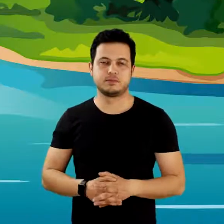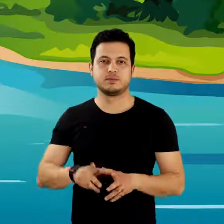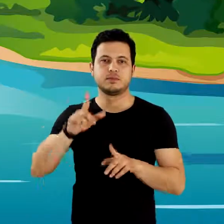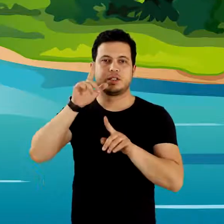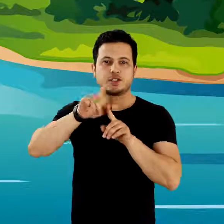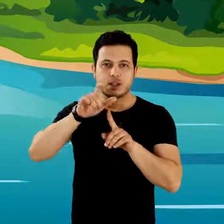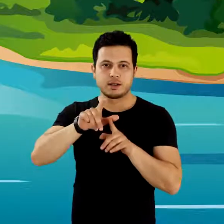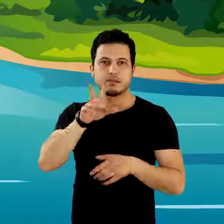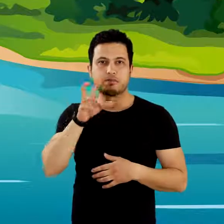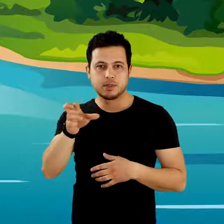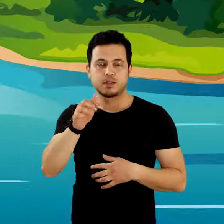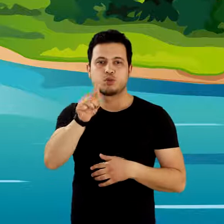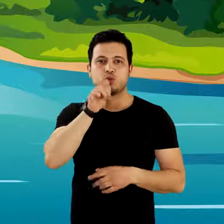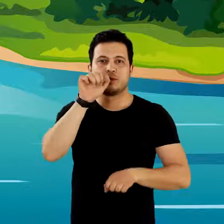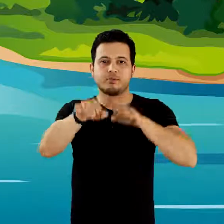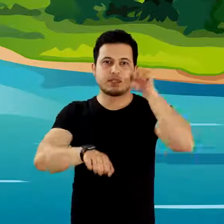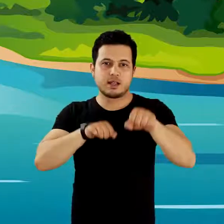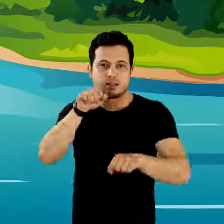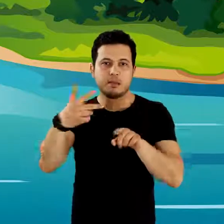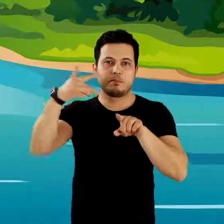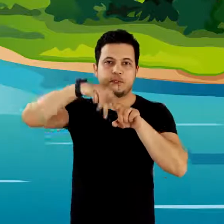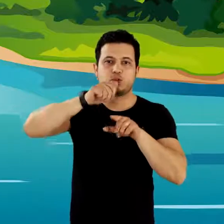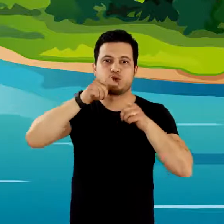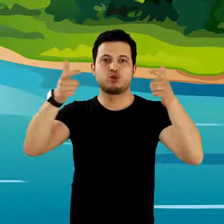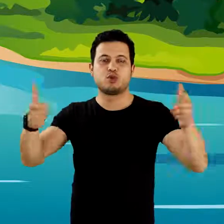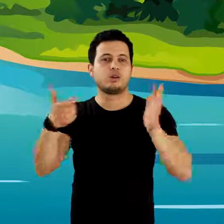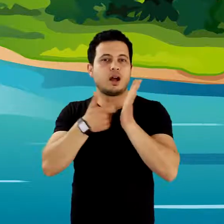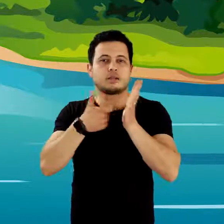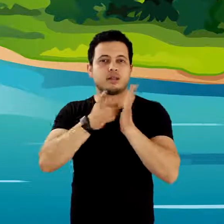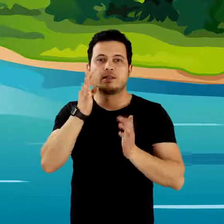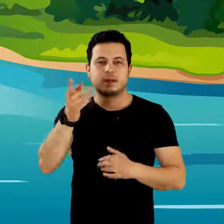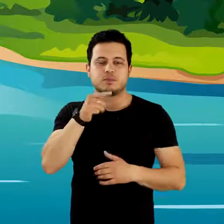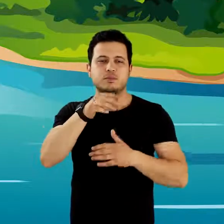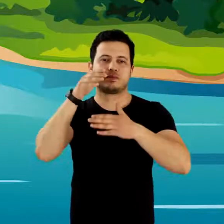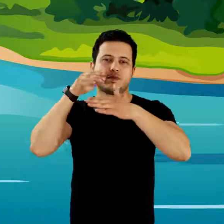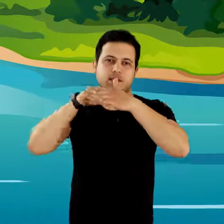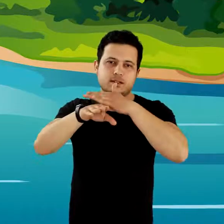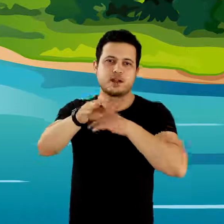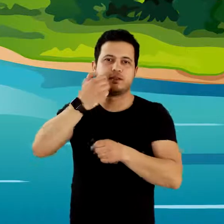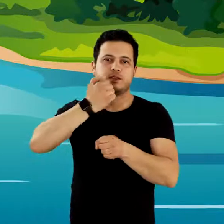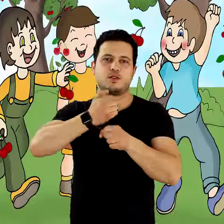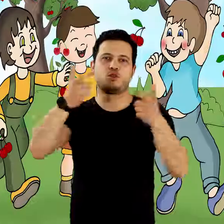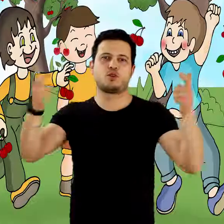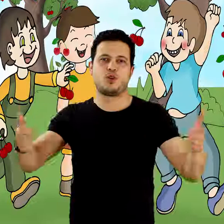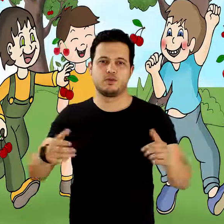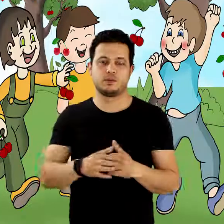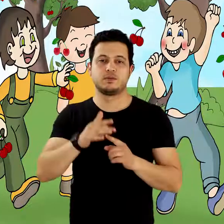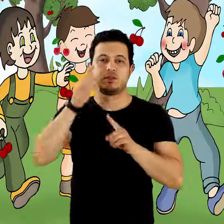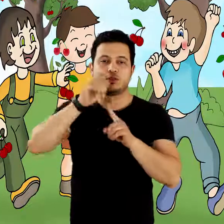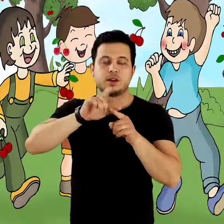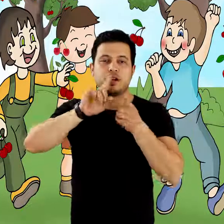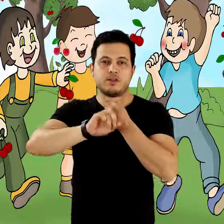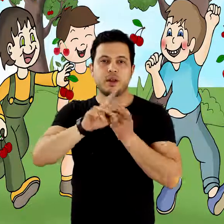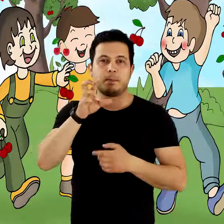Çınar'la Pınar'ın su bisikletine bindikleri gölün adı nedir? Saklı Göl'dür. Çınar ve Pınar